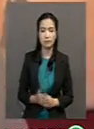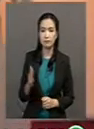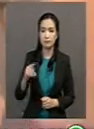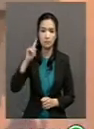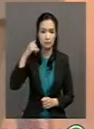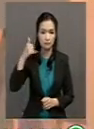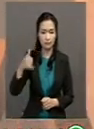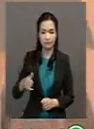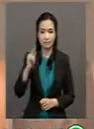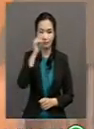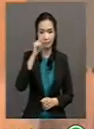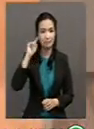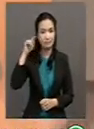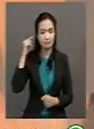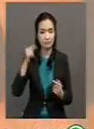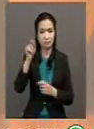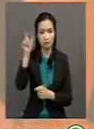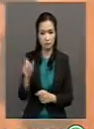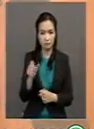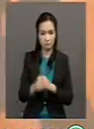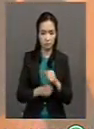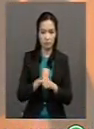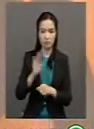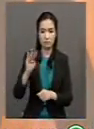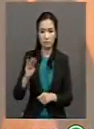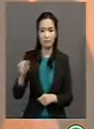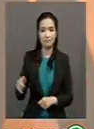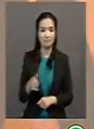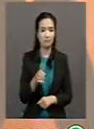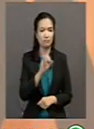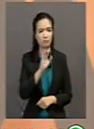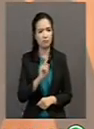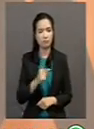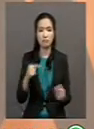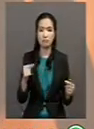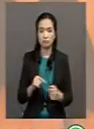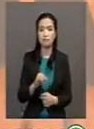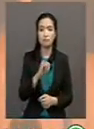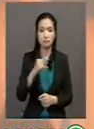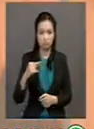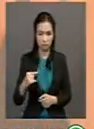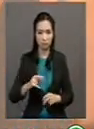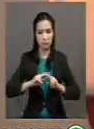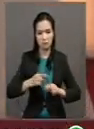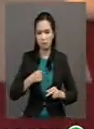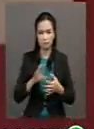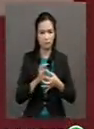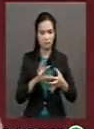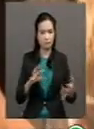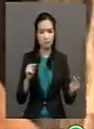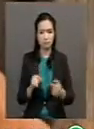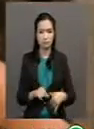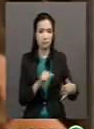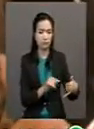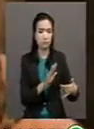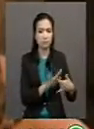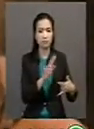มาริยงโกติดาราหญิงชาวฝรั่งเศสวัย 40ปีออกมาปฏิเสธผ่าน Instagramส่วนตัวว่าไม่เกี่ยวข้องกับการที่